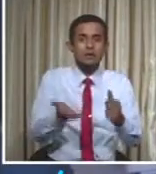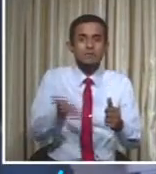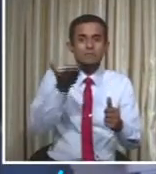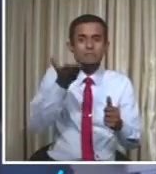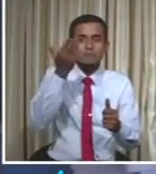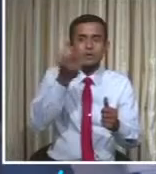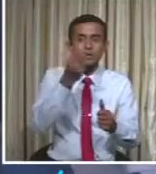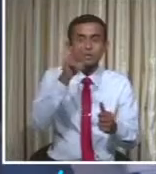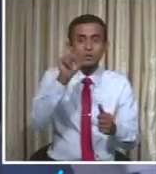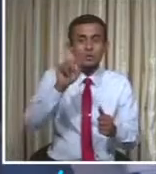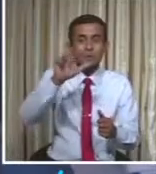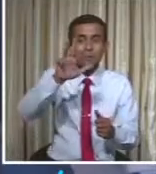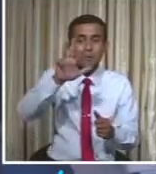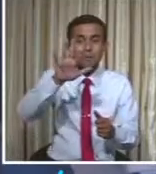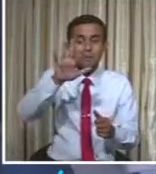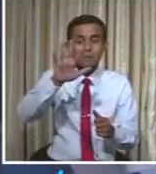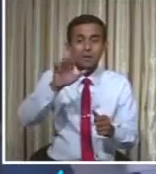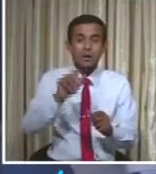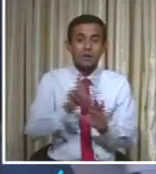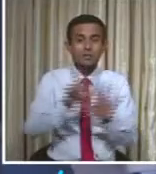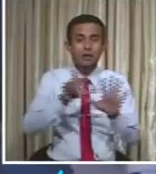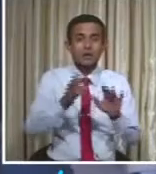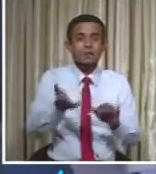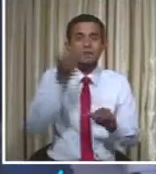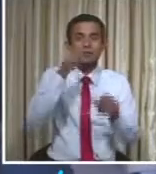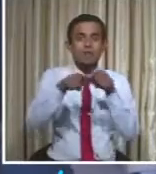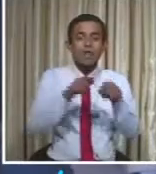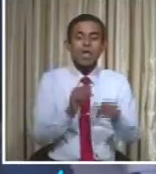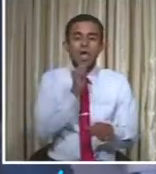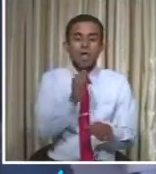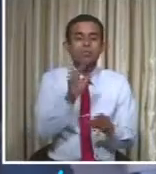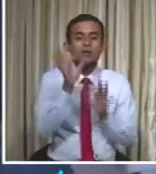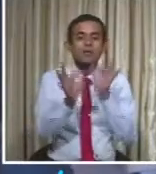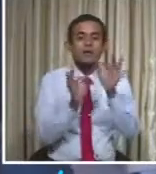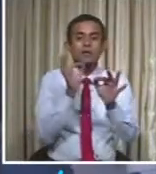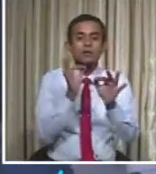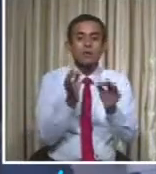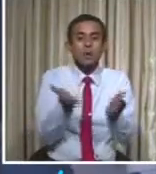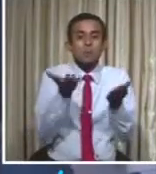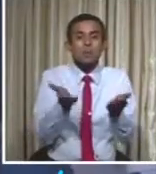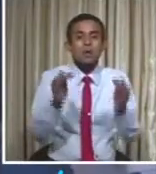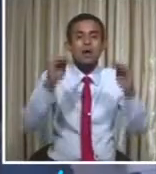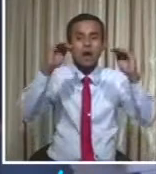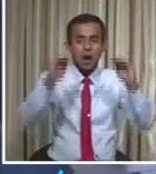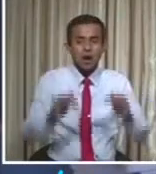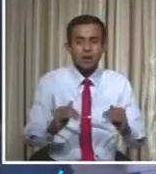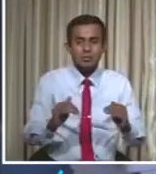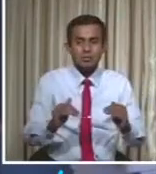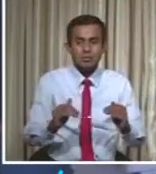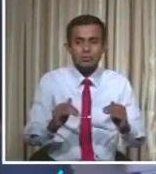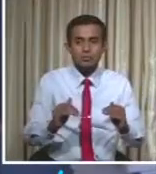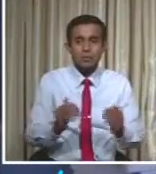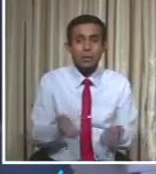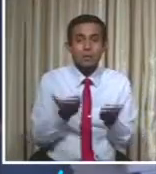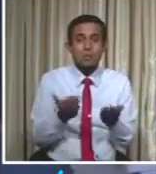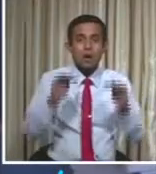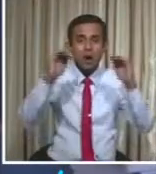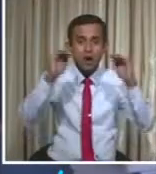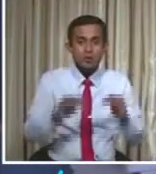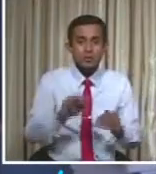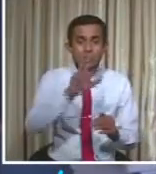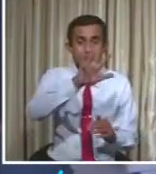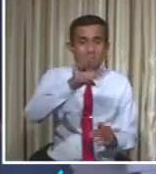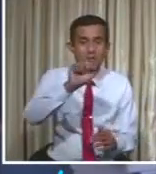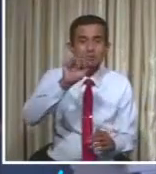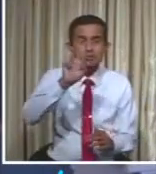දැන් 12.5 18ට වැඩි වුණා කියලා. නමුත් ඇත්ත කතාව ඒක නෙමෙයි. බරින් අඩු කරා. බරින් අඩු කරලා